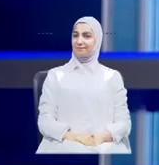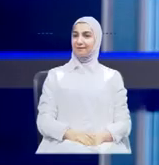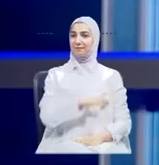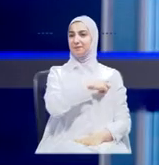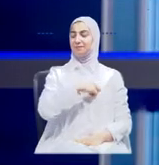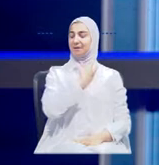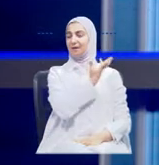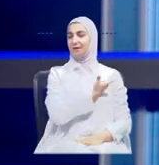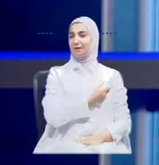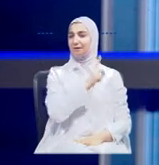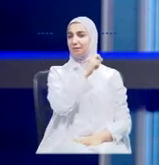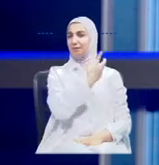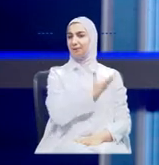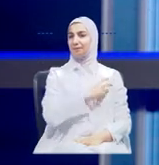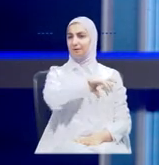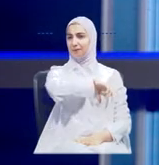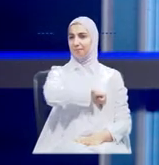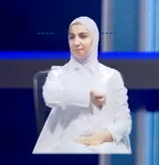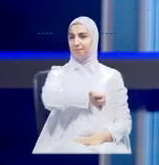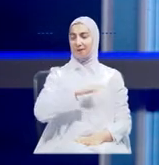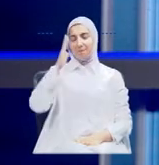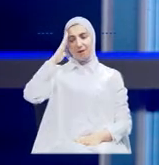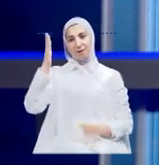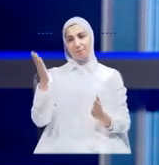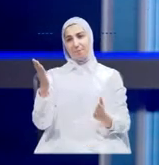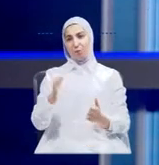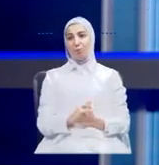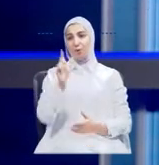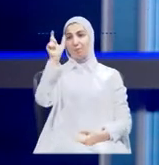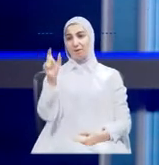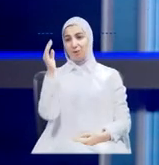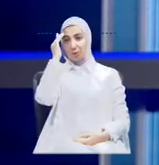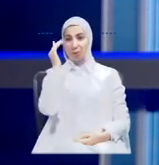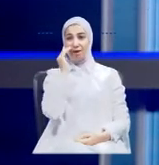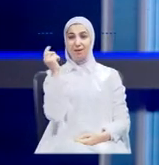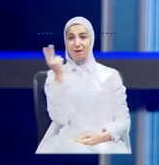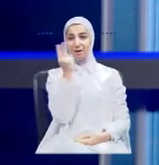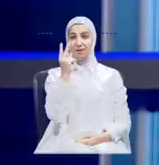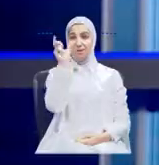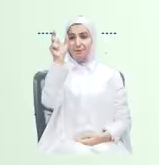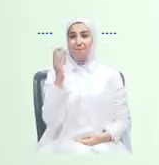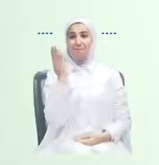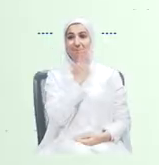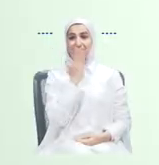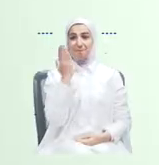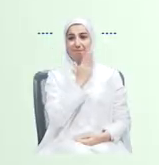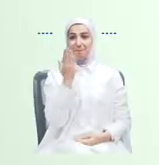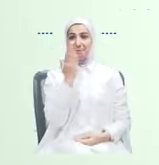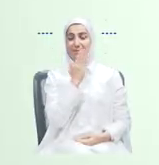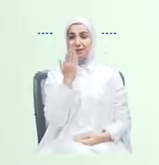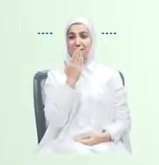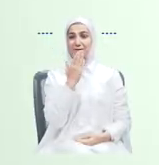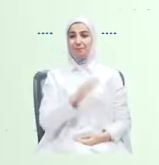بسم الله الرحمن الرحيم، نرحب بكم أعزائي الطلبة، ونبدأ معكم الدرس التاسع لبوادر النهضة